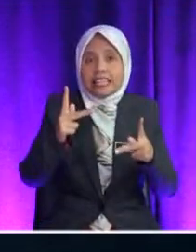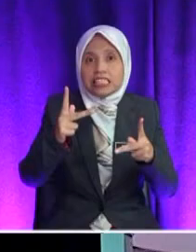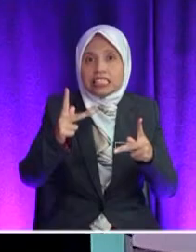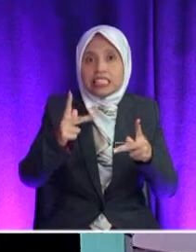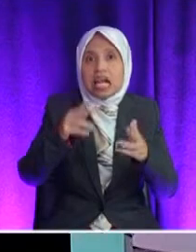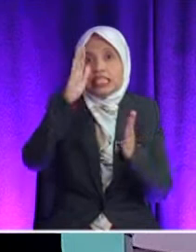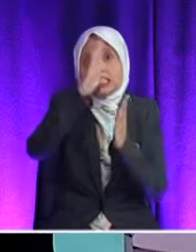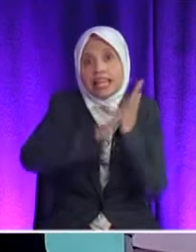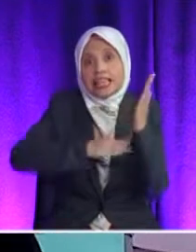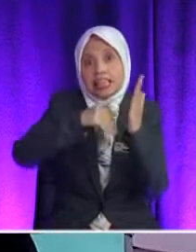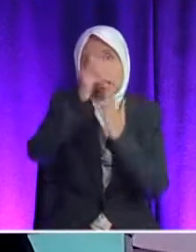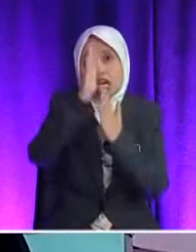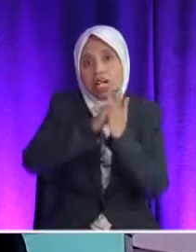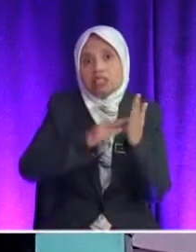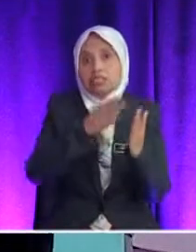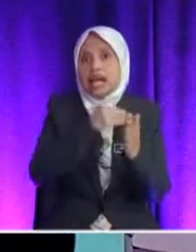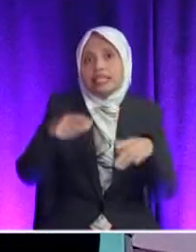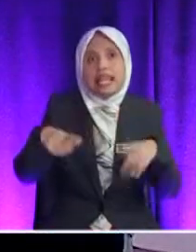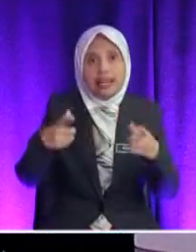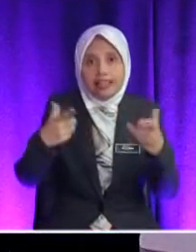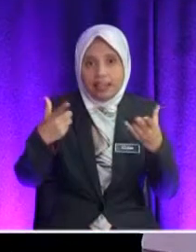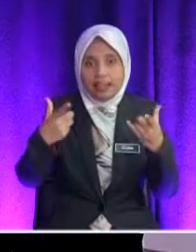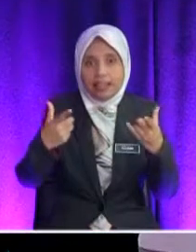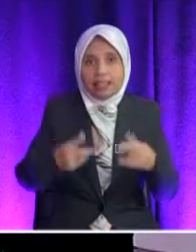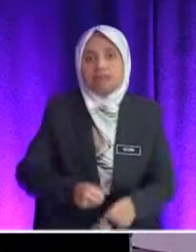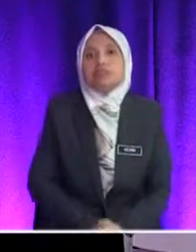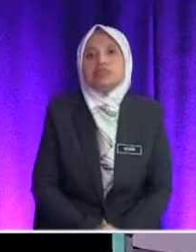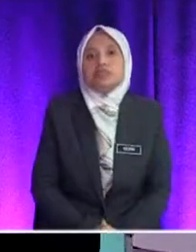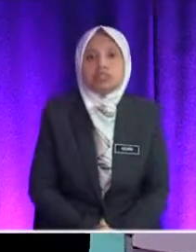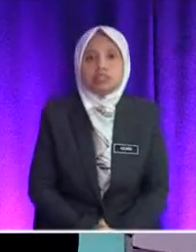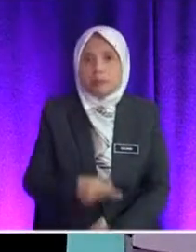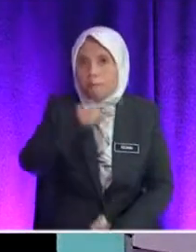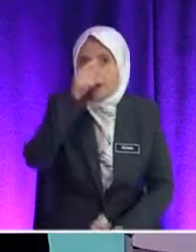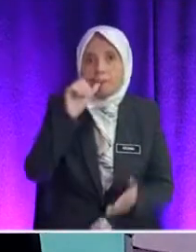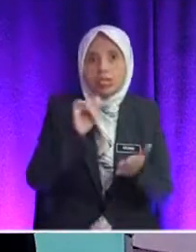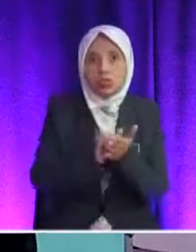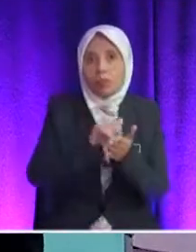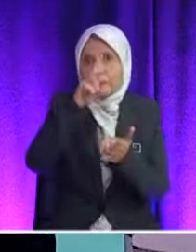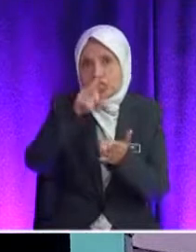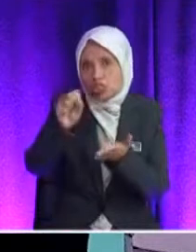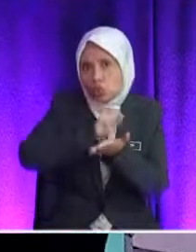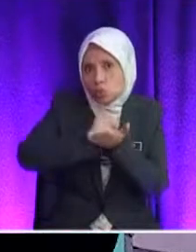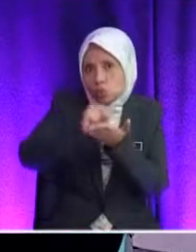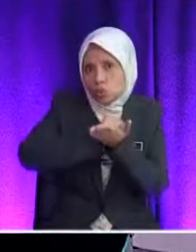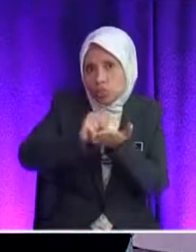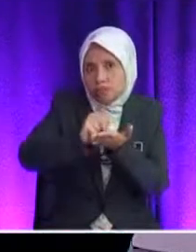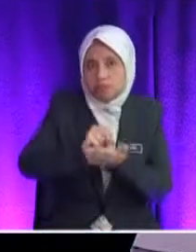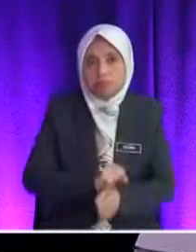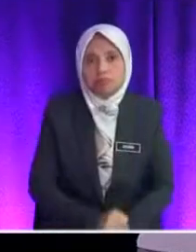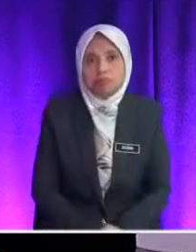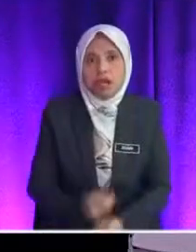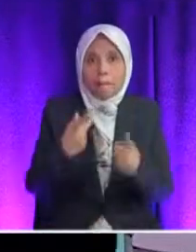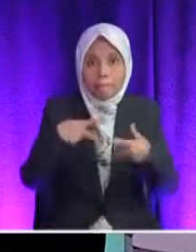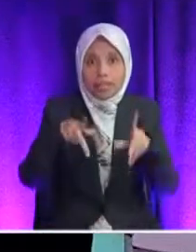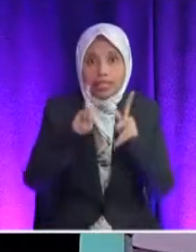dan komponen kenderaan yang lain. Faham, sebab itu kenderaan kita perlu dicuci fizik. Dan